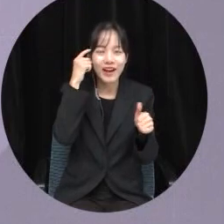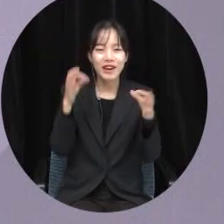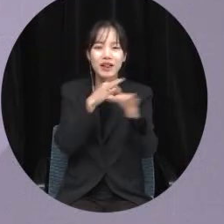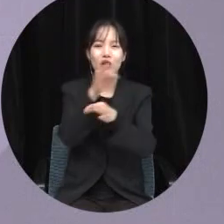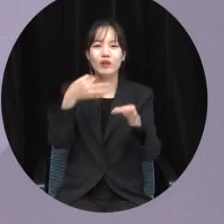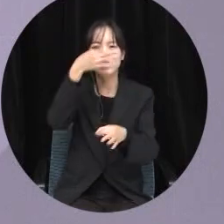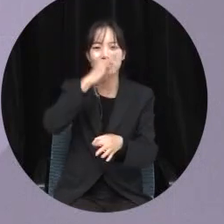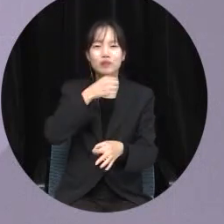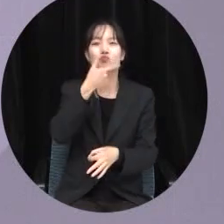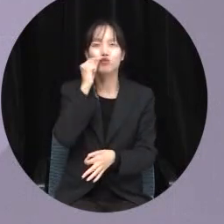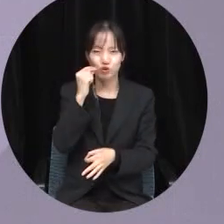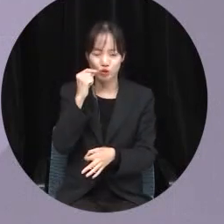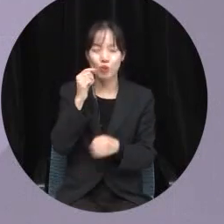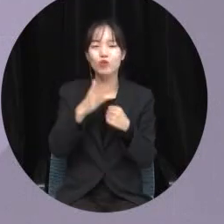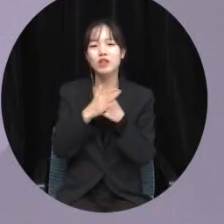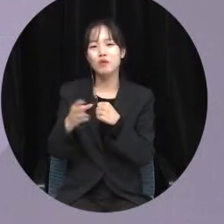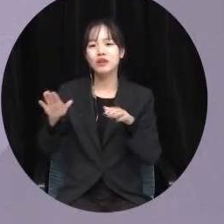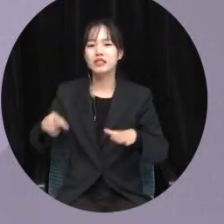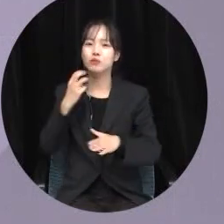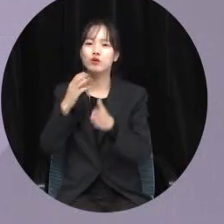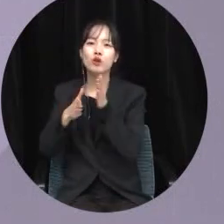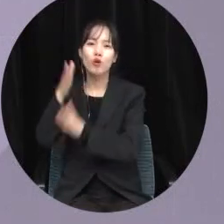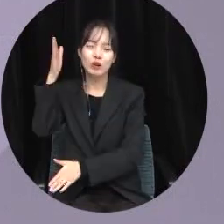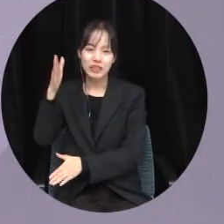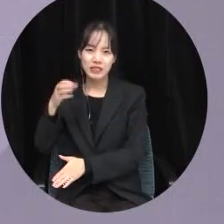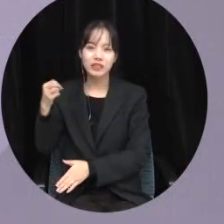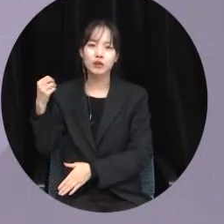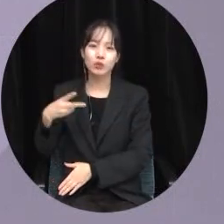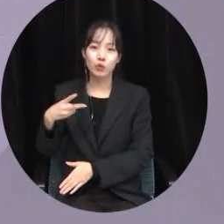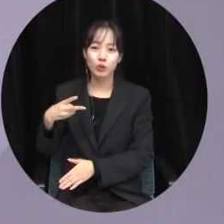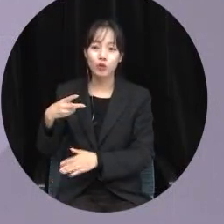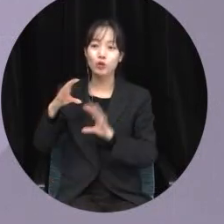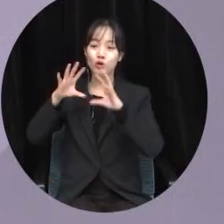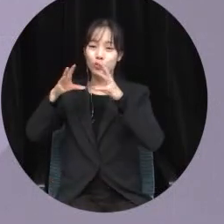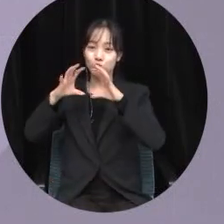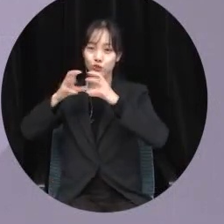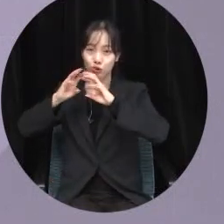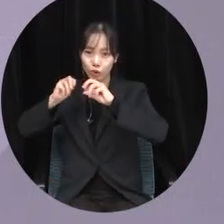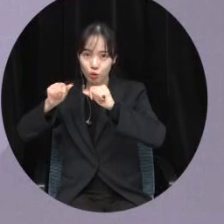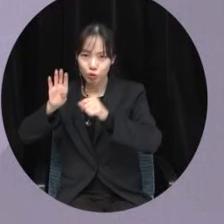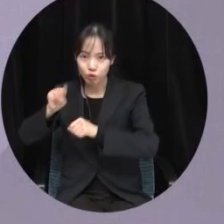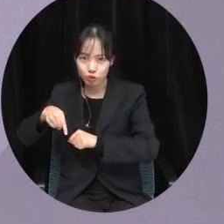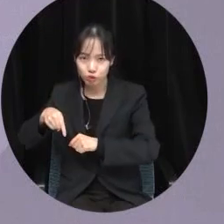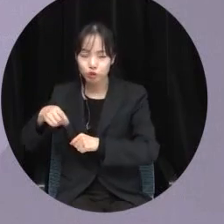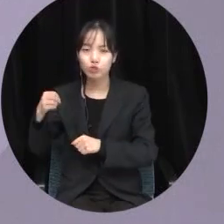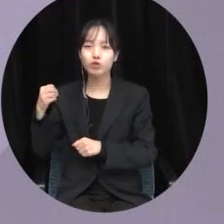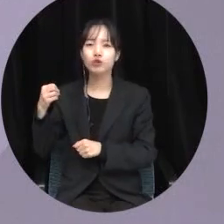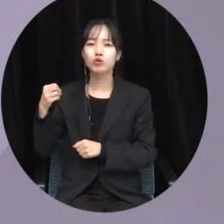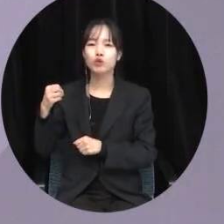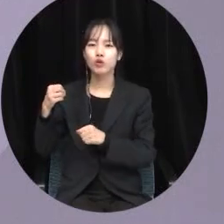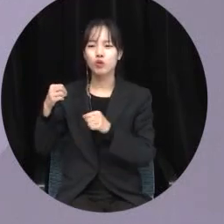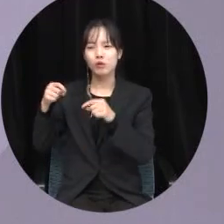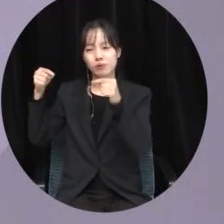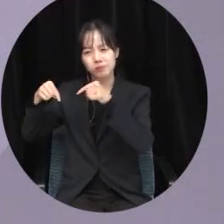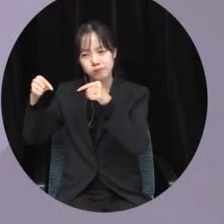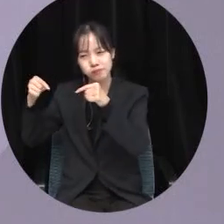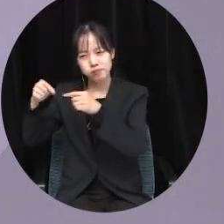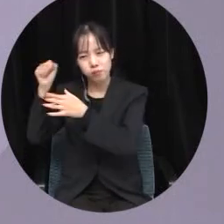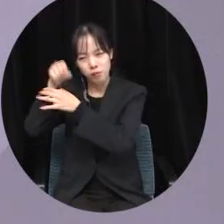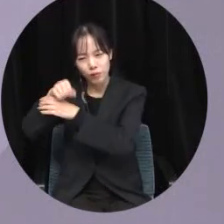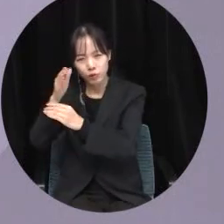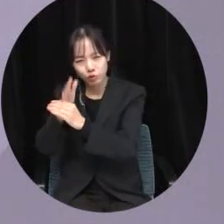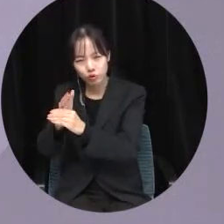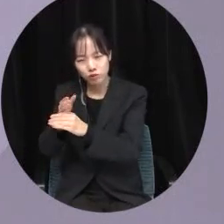결정하고 국토부와 기획재정부를 거쳐서 마지막 단계인 KDA 예타 절차에 들어가 있습니다. 이까지 오는데